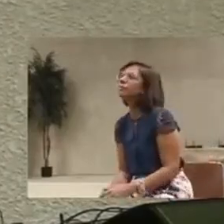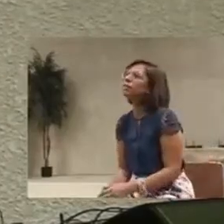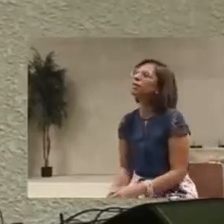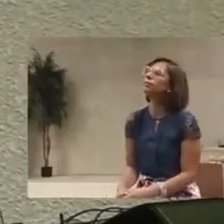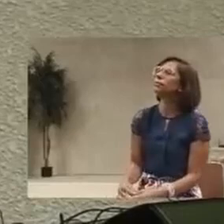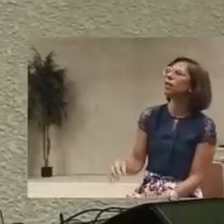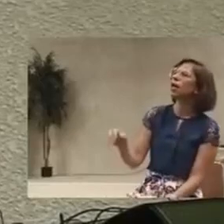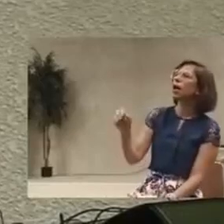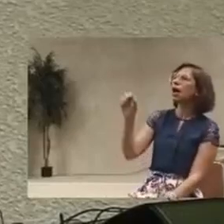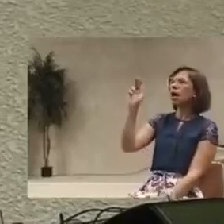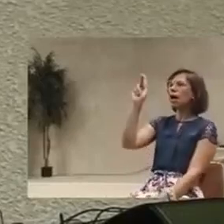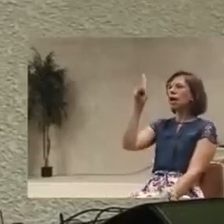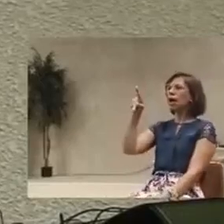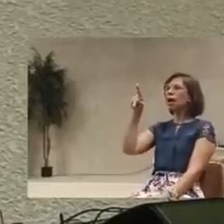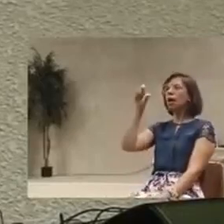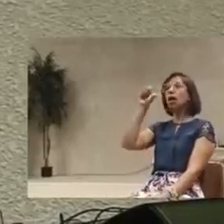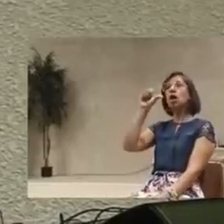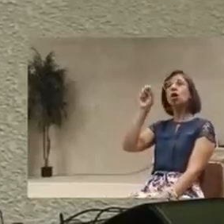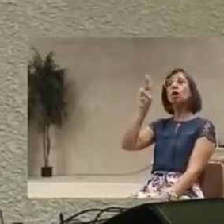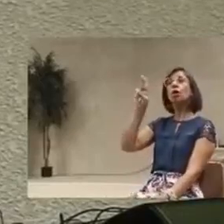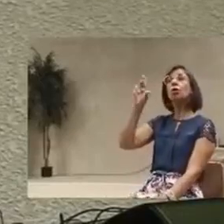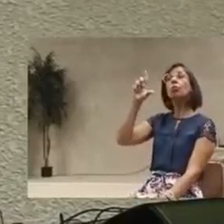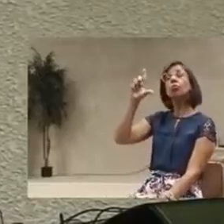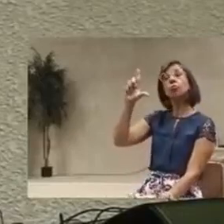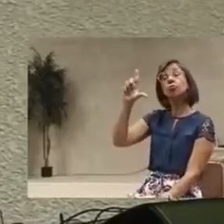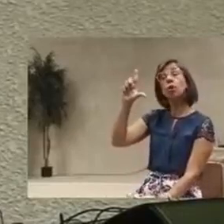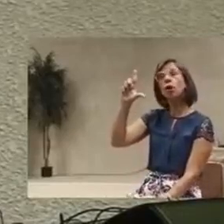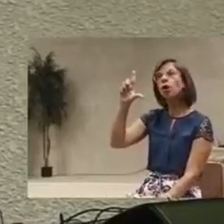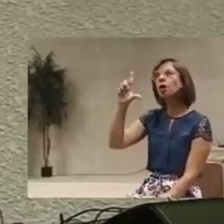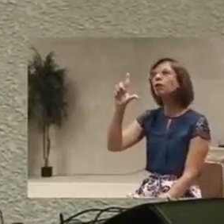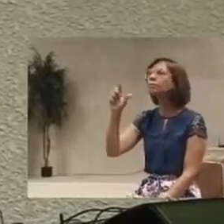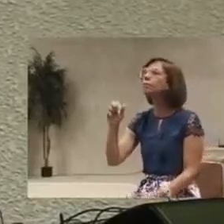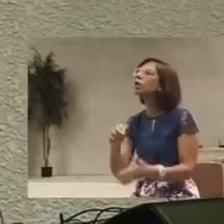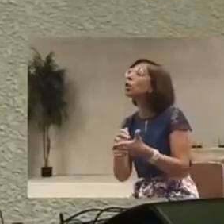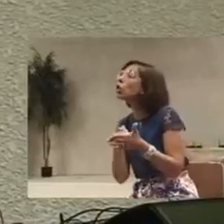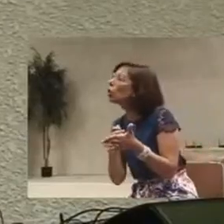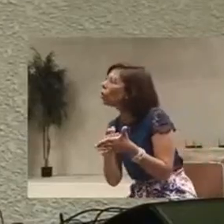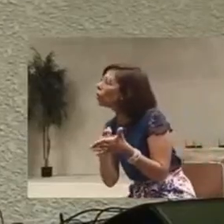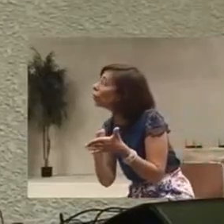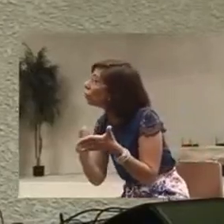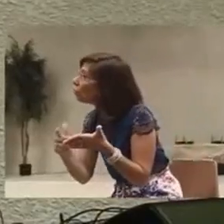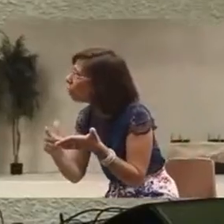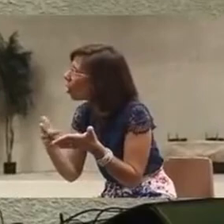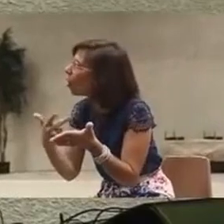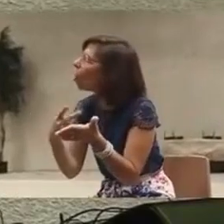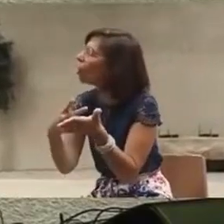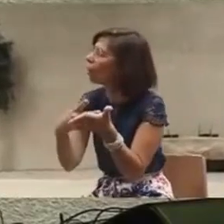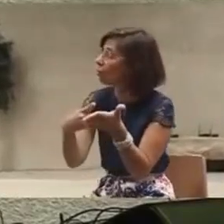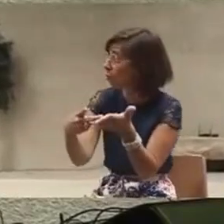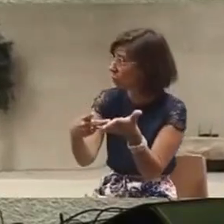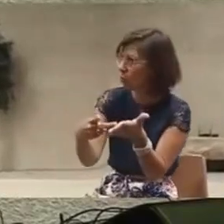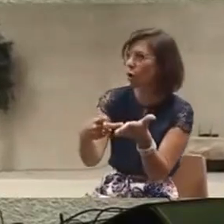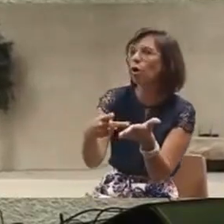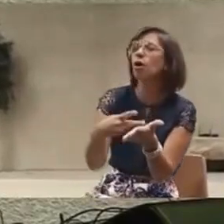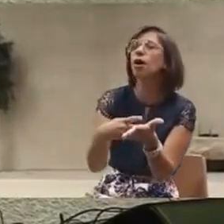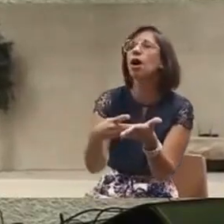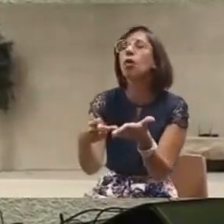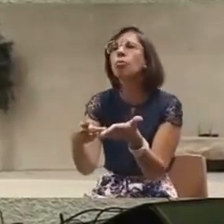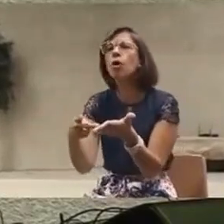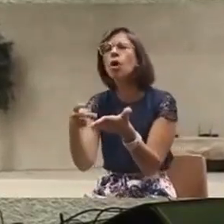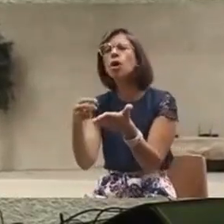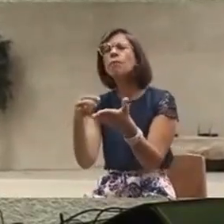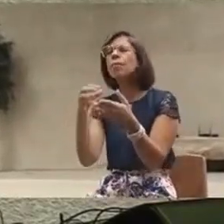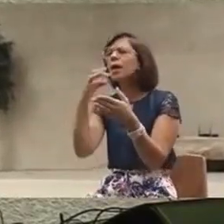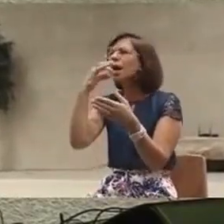L'apôtre Paul fait allusion aux différents épisodes de l'histoire du peuple d'Israël dans le